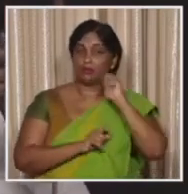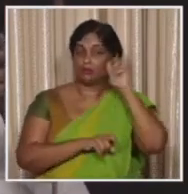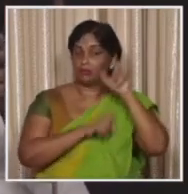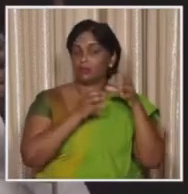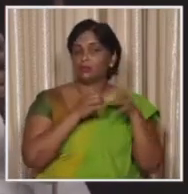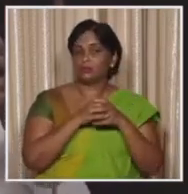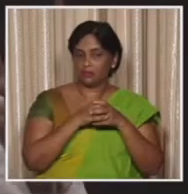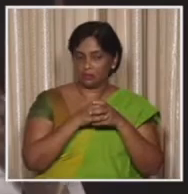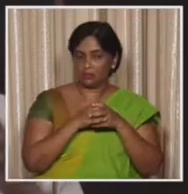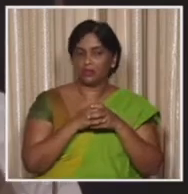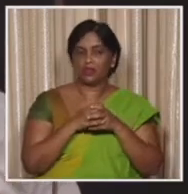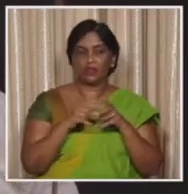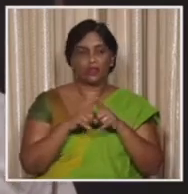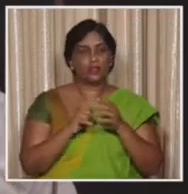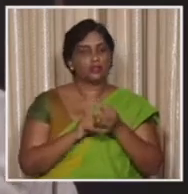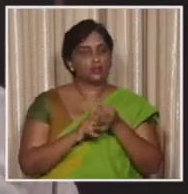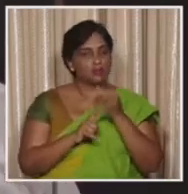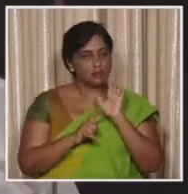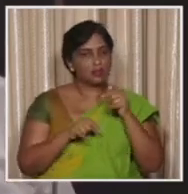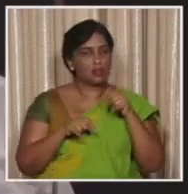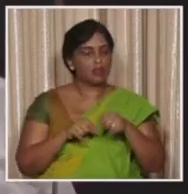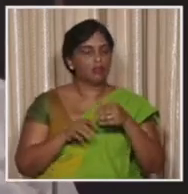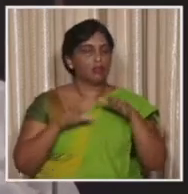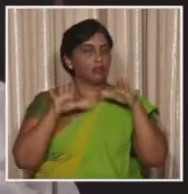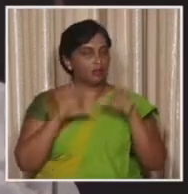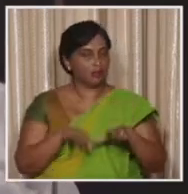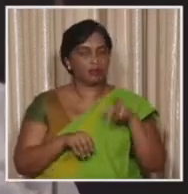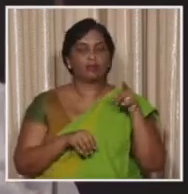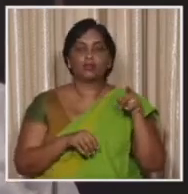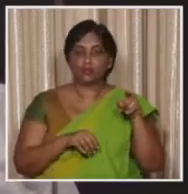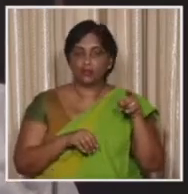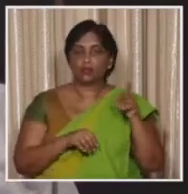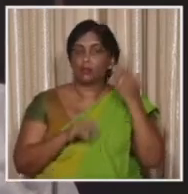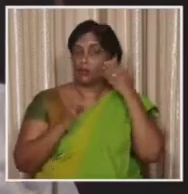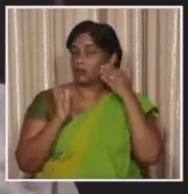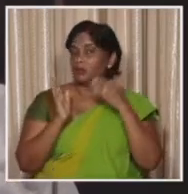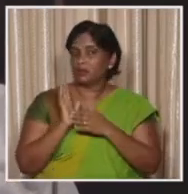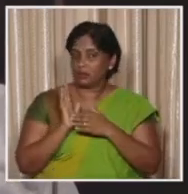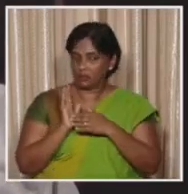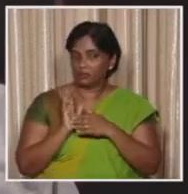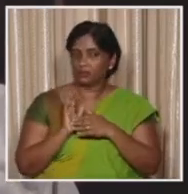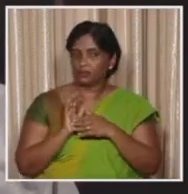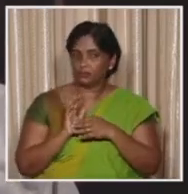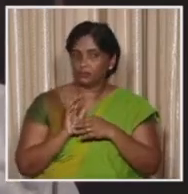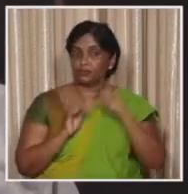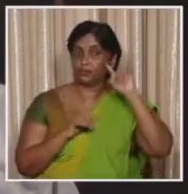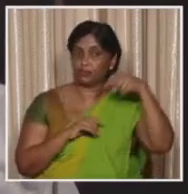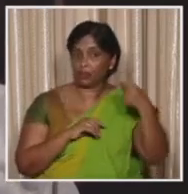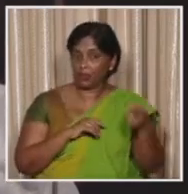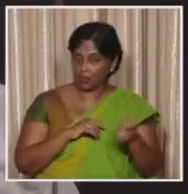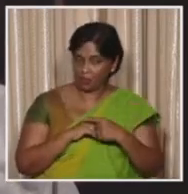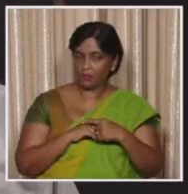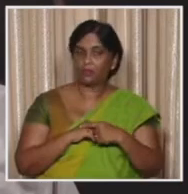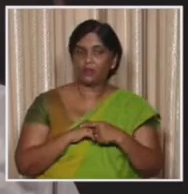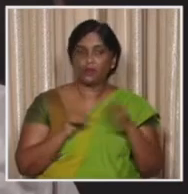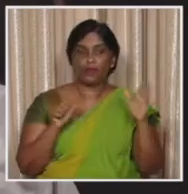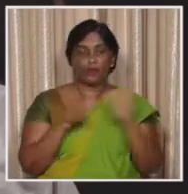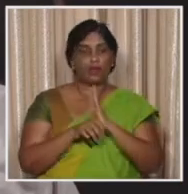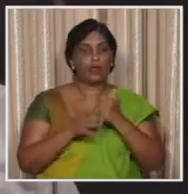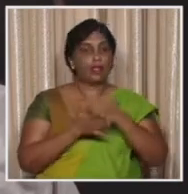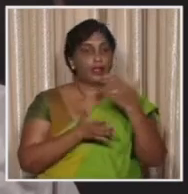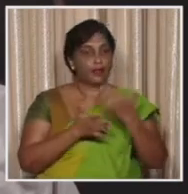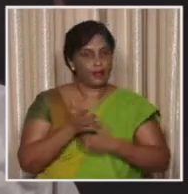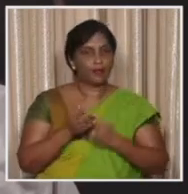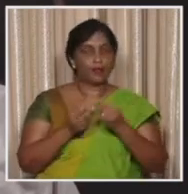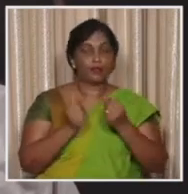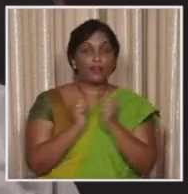මණ්ඩලයත් ඒ වගේම සභාපතිවරුත් අද දවසේ රැඳී සිටින නිසා ඔවුන් මේ සම්බන්ධයෙන් හෙට දවසේදී සම්පූර්ණ වාර්තාවක් හදලා